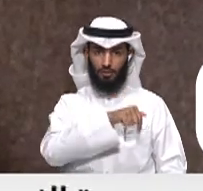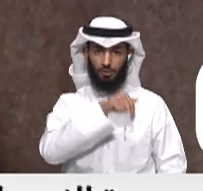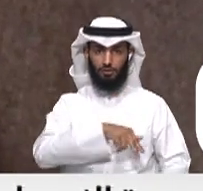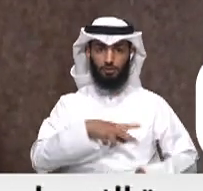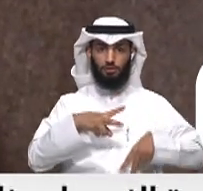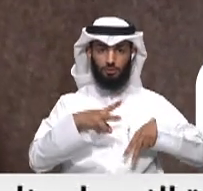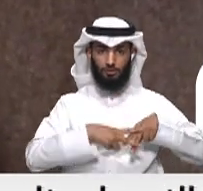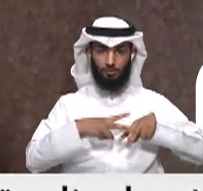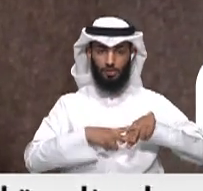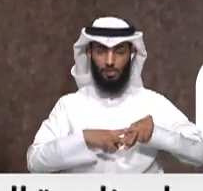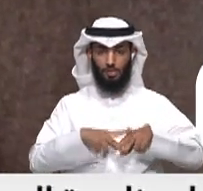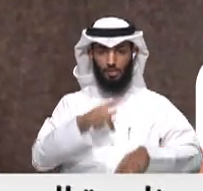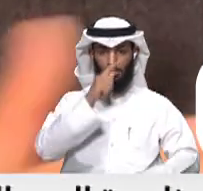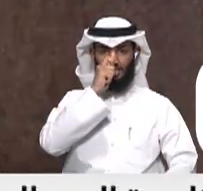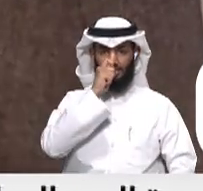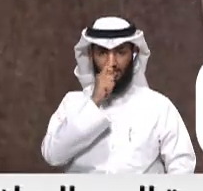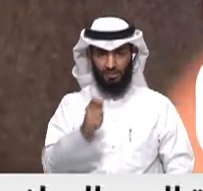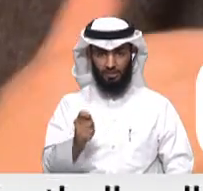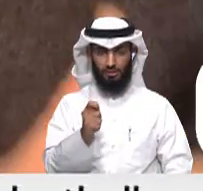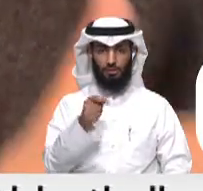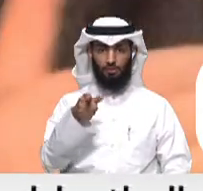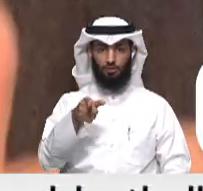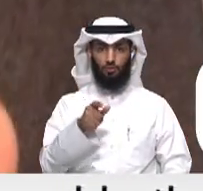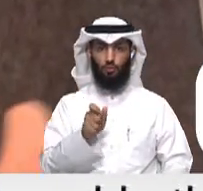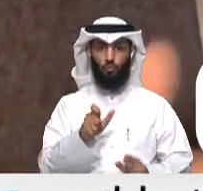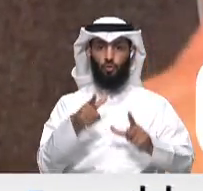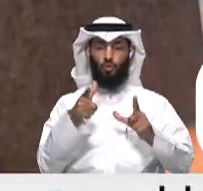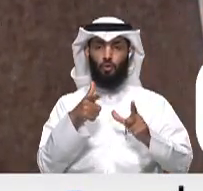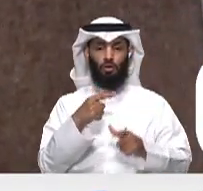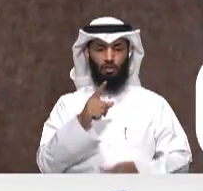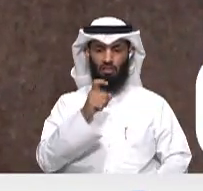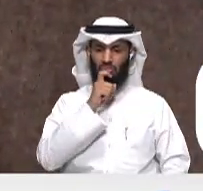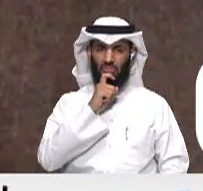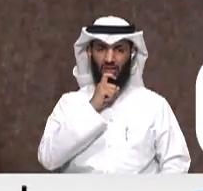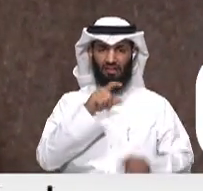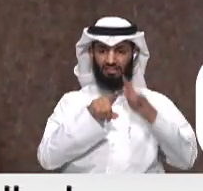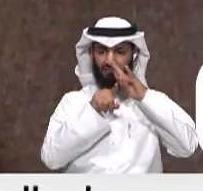الصهيوني ورغم ضآلته ونسبيته وعدم تأثيره